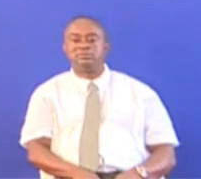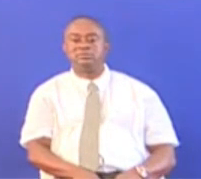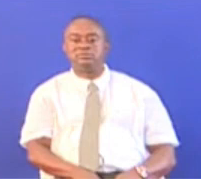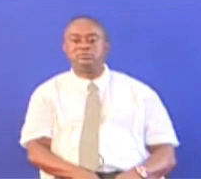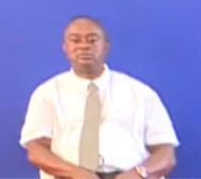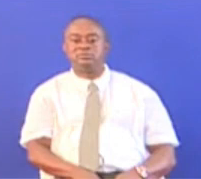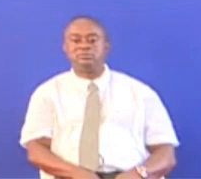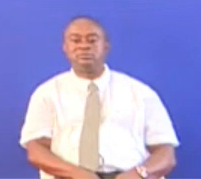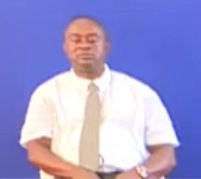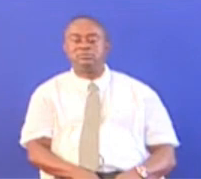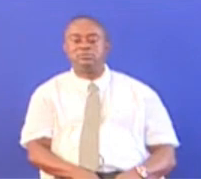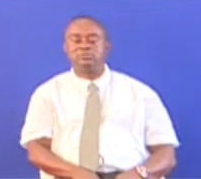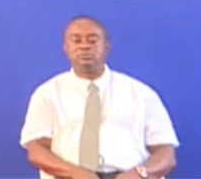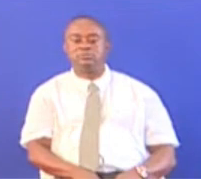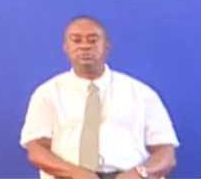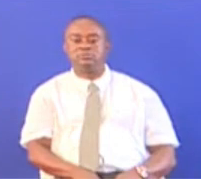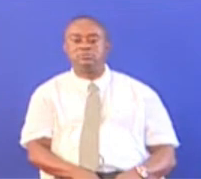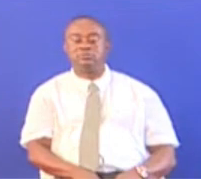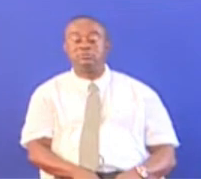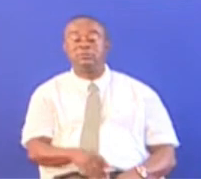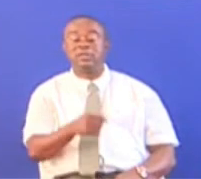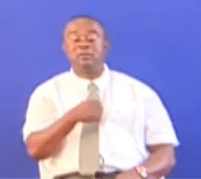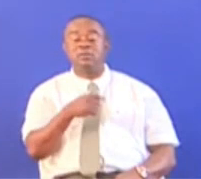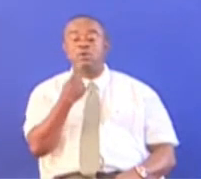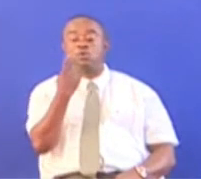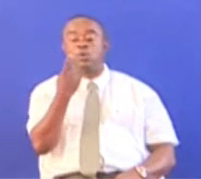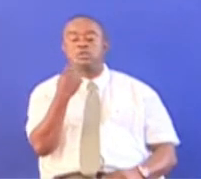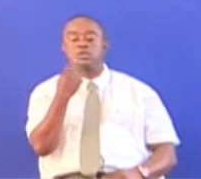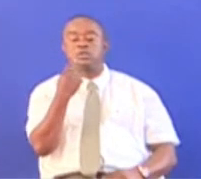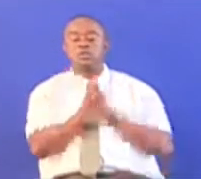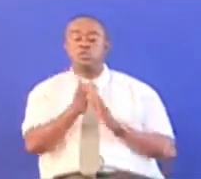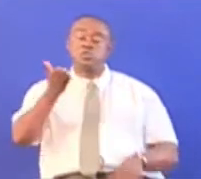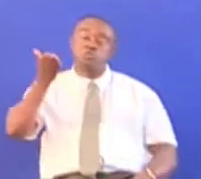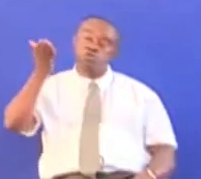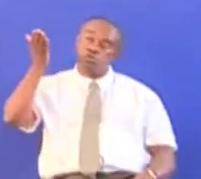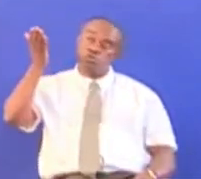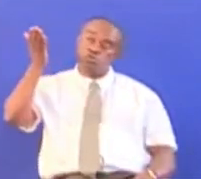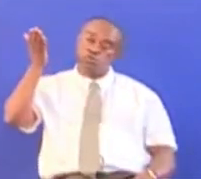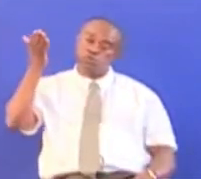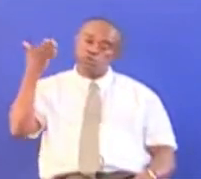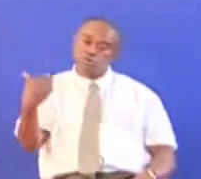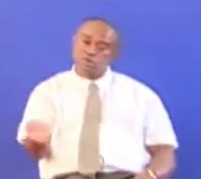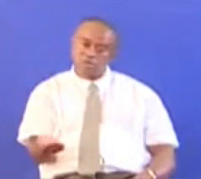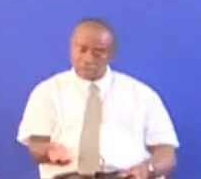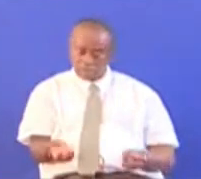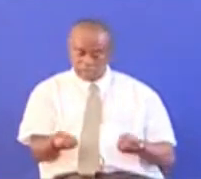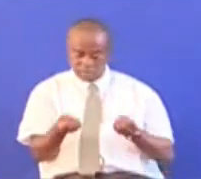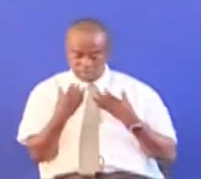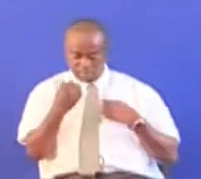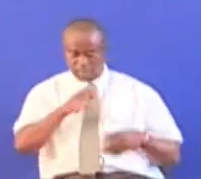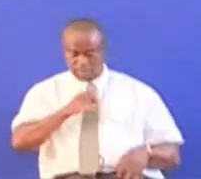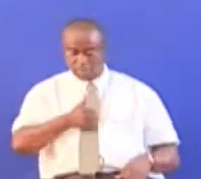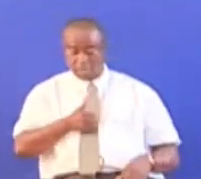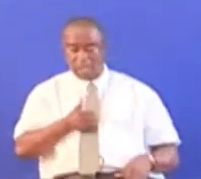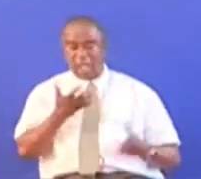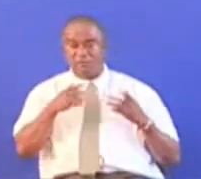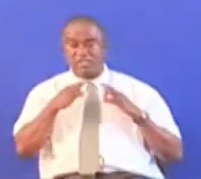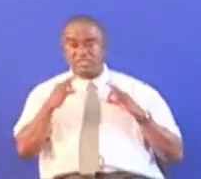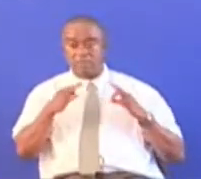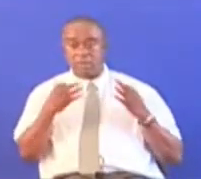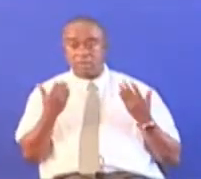Na mimi nianze kwanza kwa kumshukuru Mwenyezi Mungu kwa kibali kilichotuwezesha wote kwa hapa